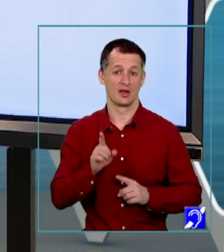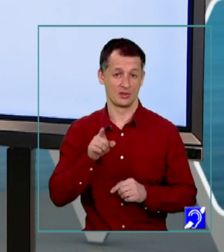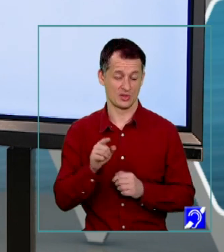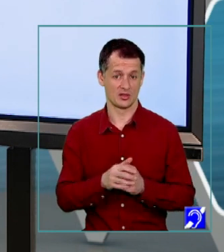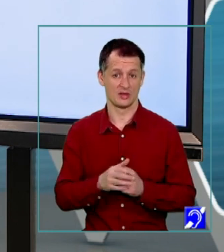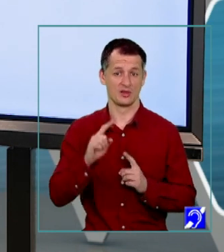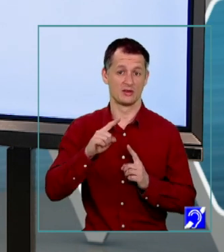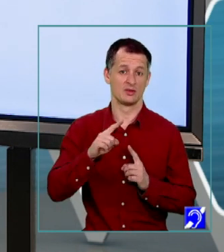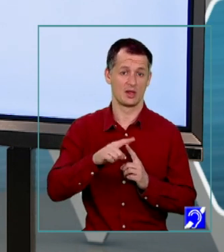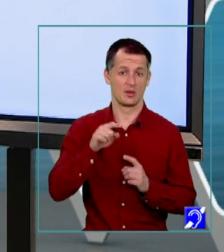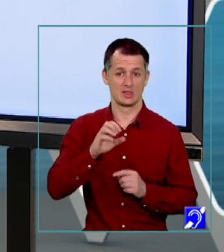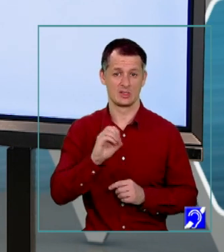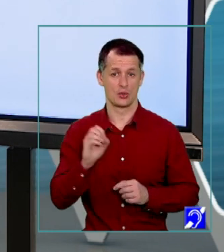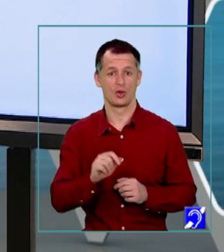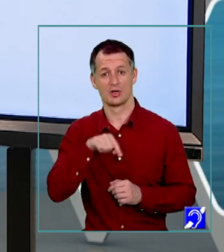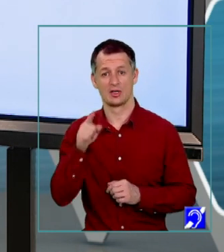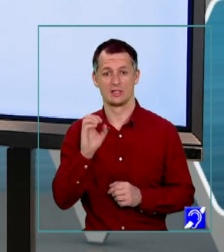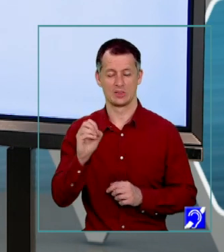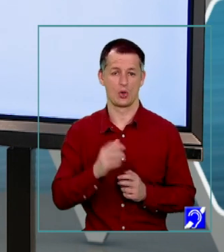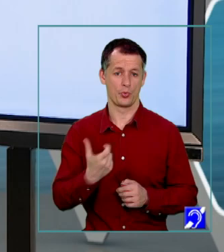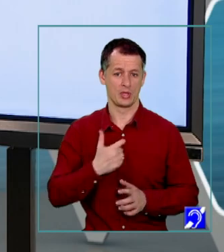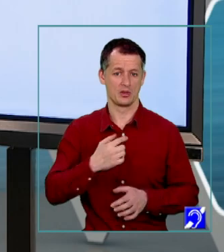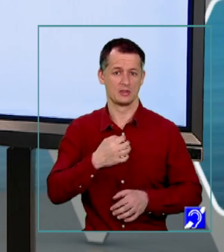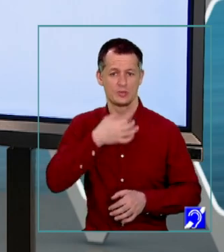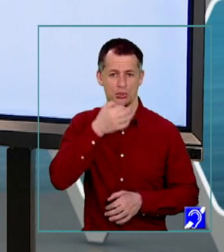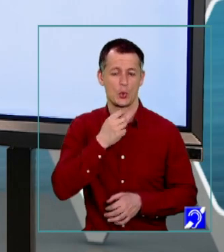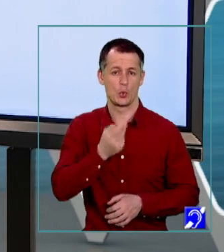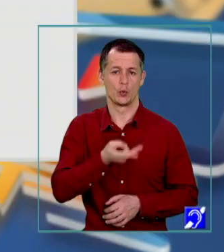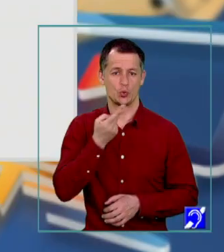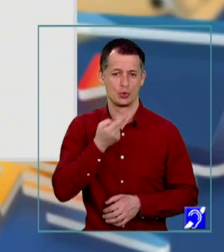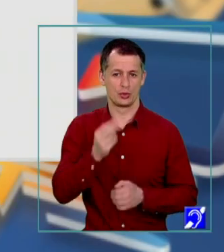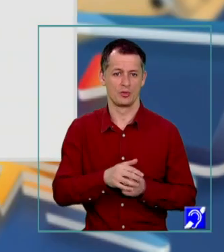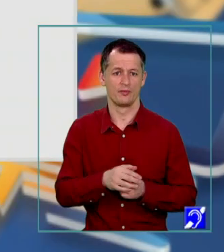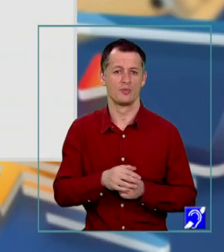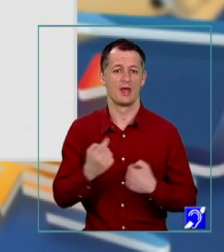0, acest termen este 0, am putea exprima foarte ușor energie internă